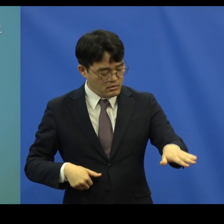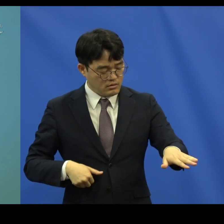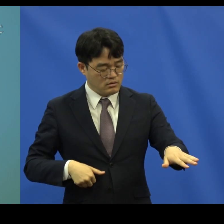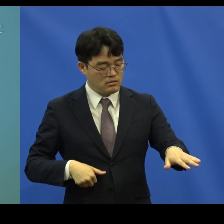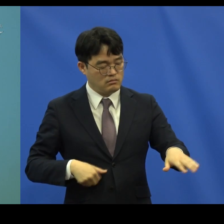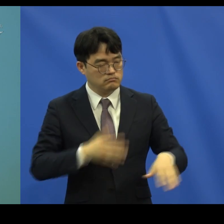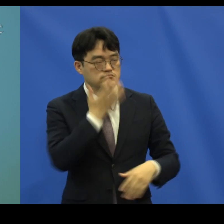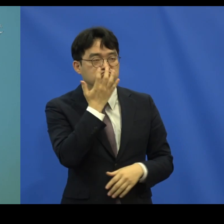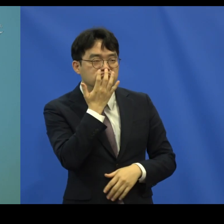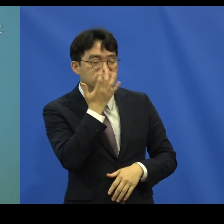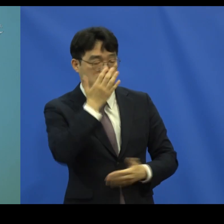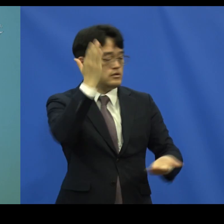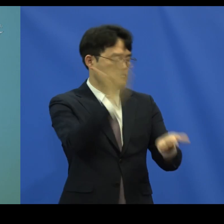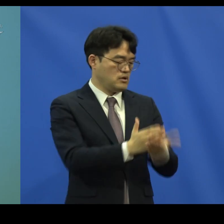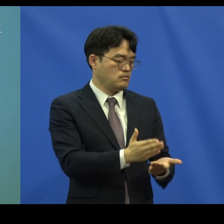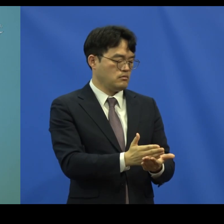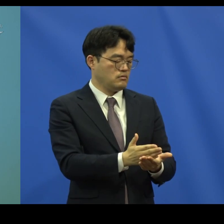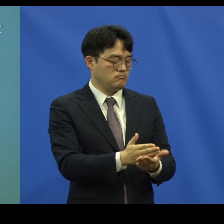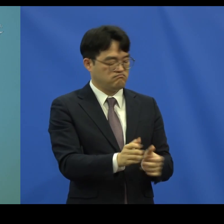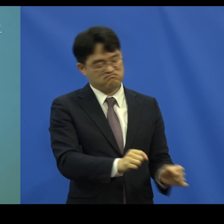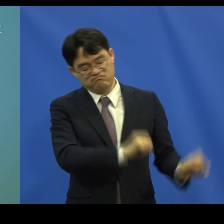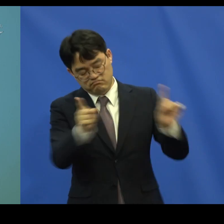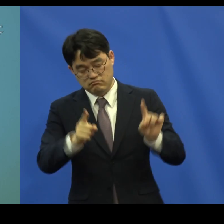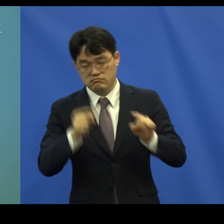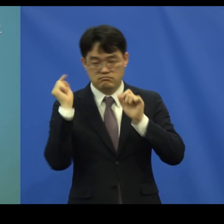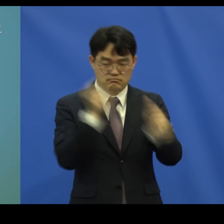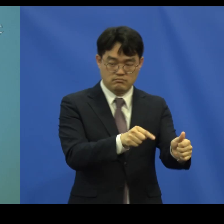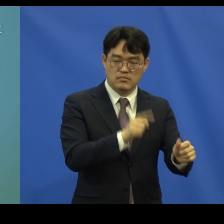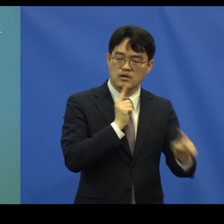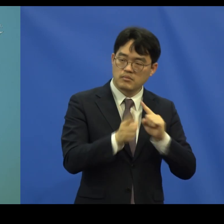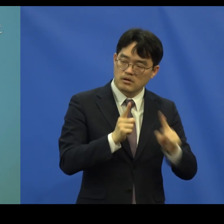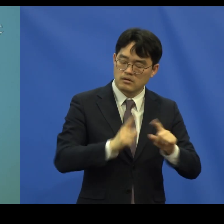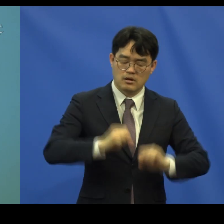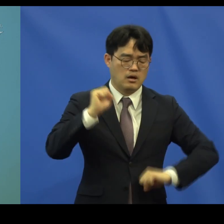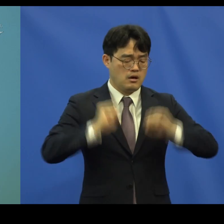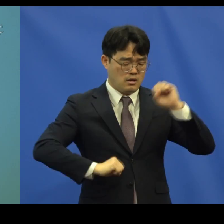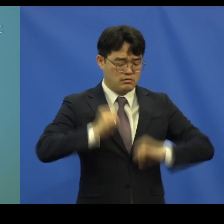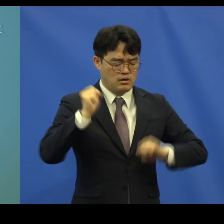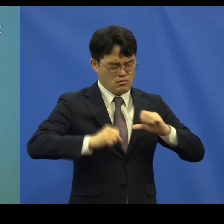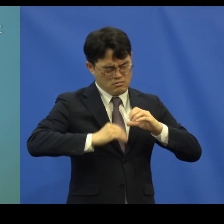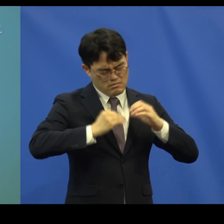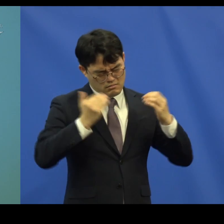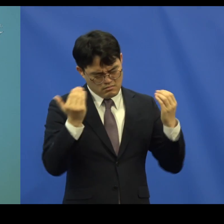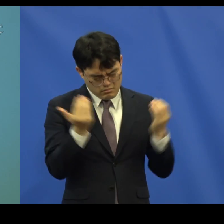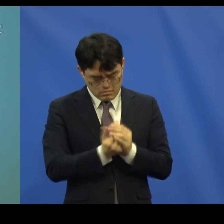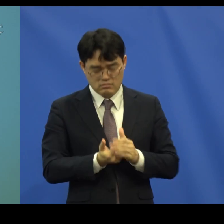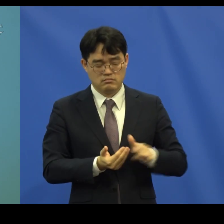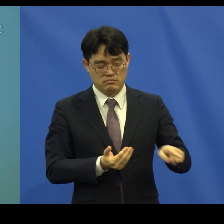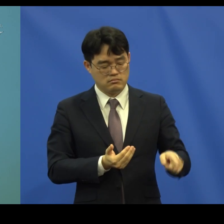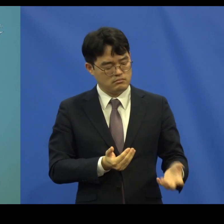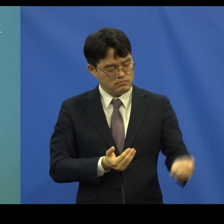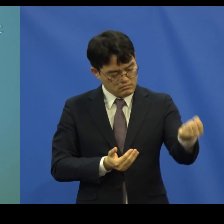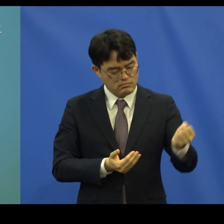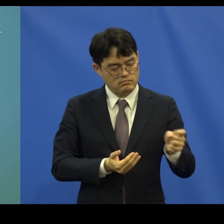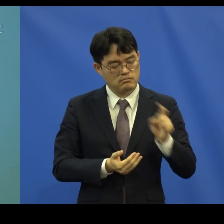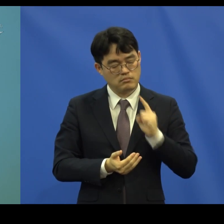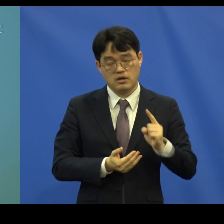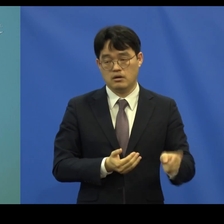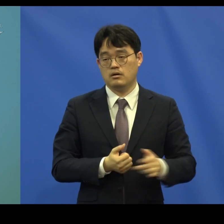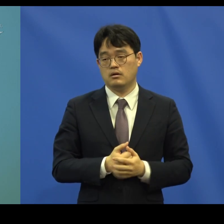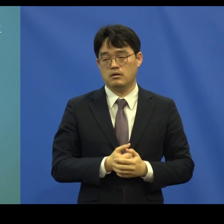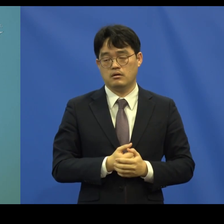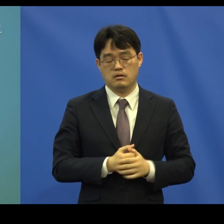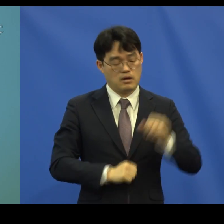내 행위에 온전한 것을 찾지 못하였노니, 여기 내 행위에 온전한 것, 그러니까 행위는 있었어요. 그런데 그